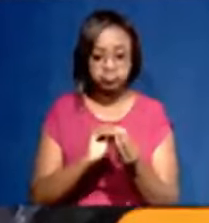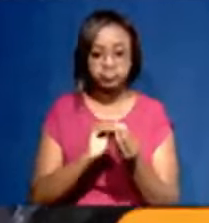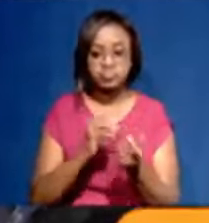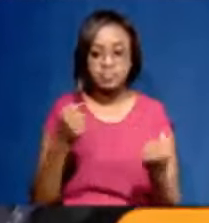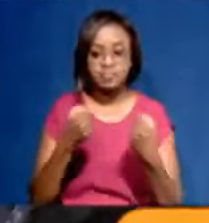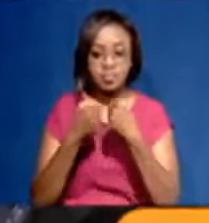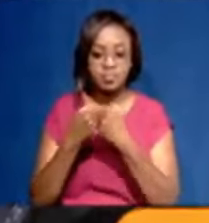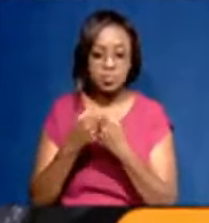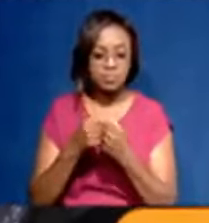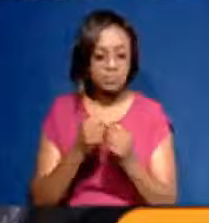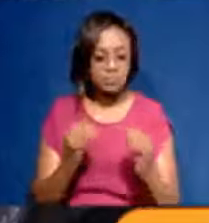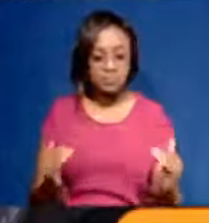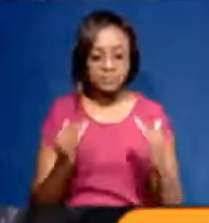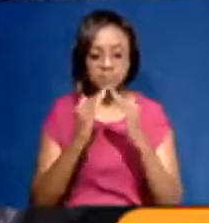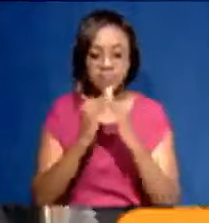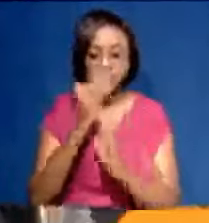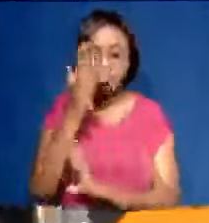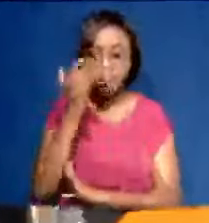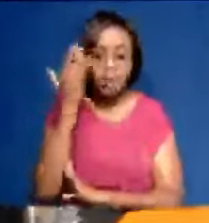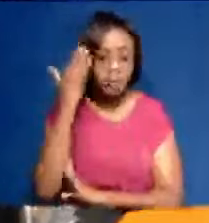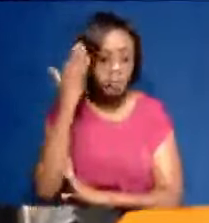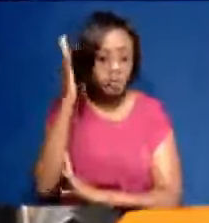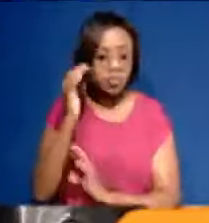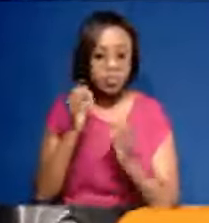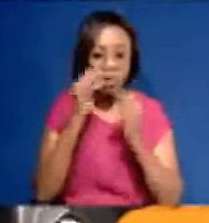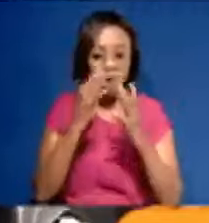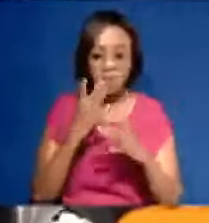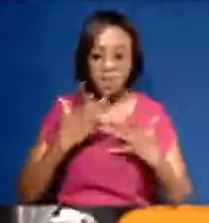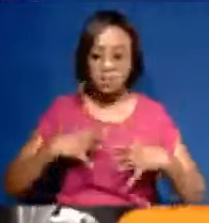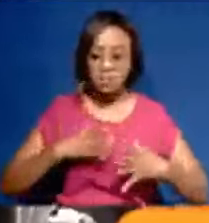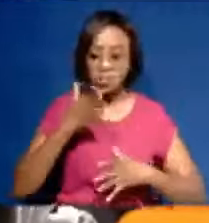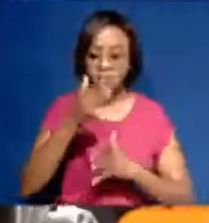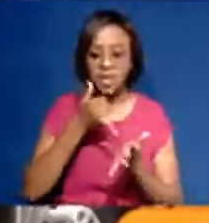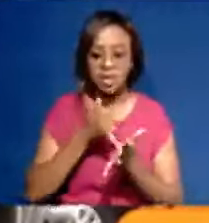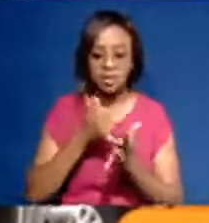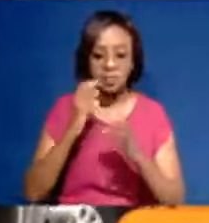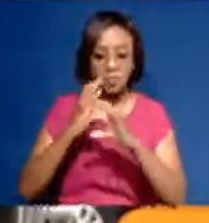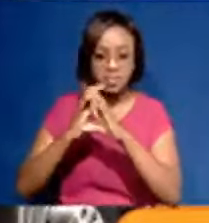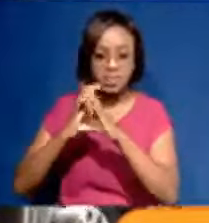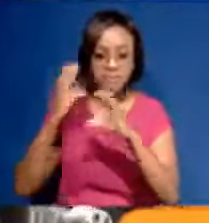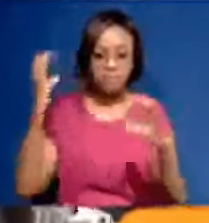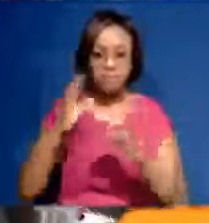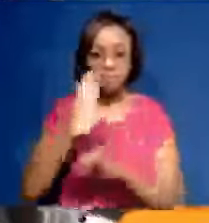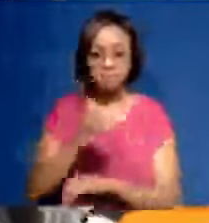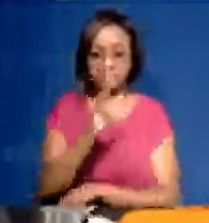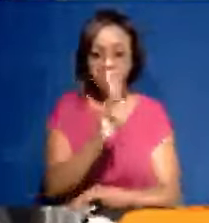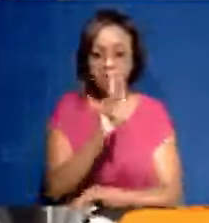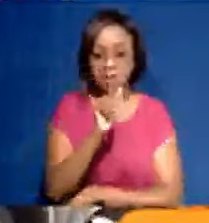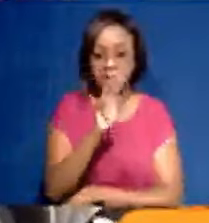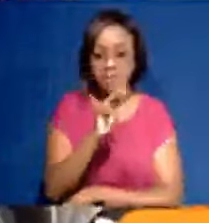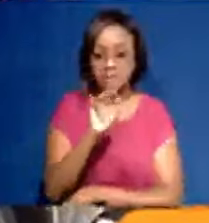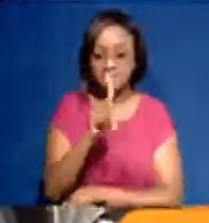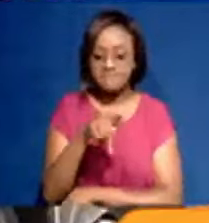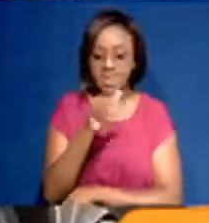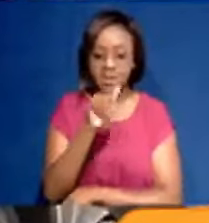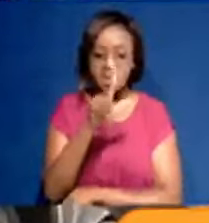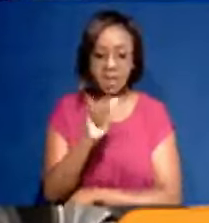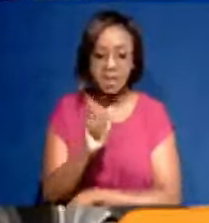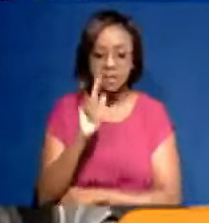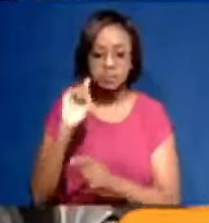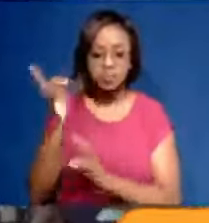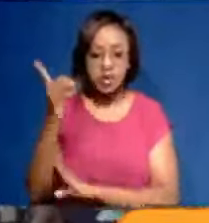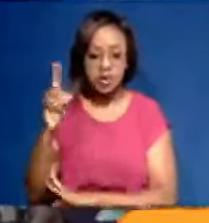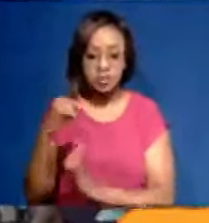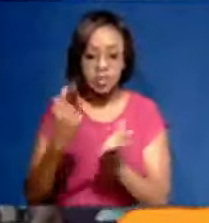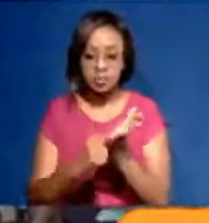kwani haijabainika idadi ya abiria waliokuwa katika basi hili lililokuwa limetoka Kampala kuelekea Nairobi. Baadhi